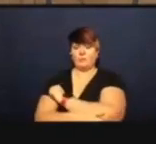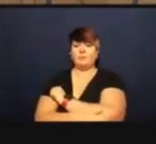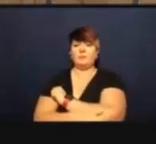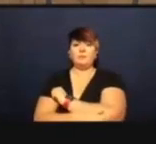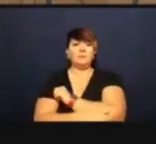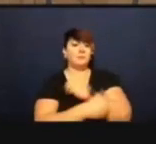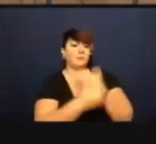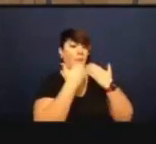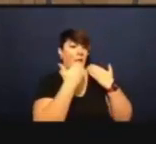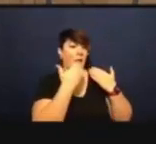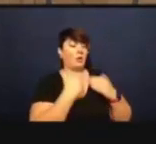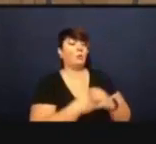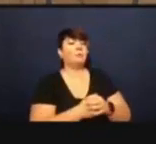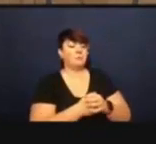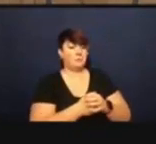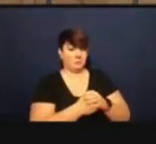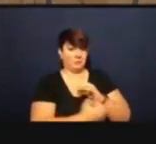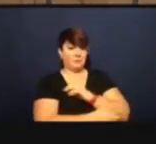Dr. Polio,